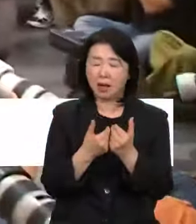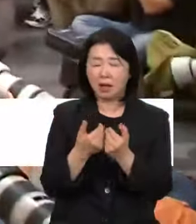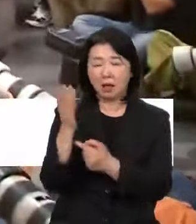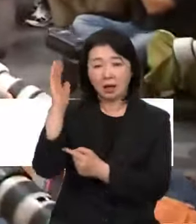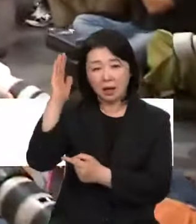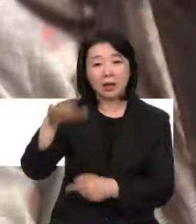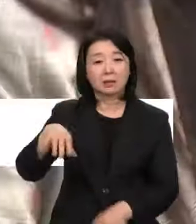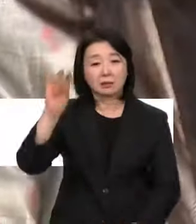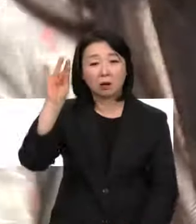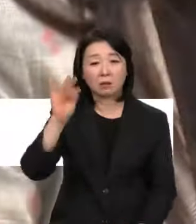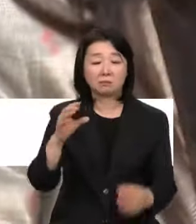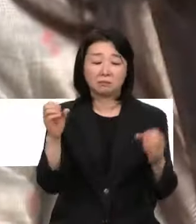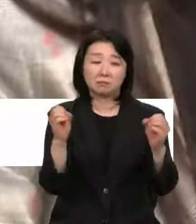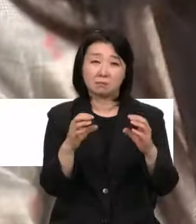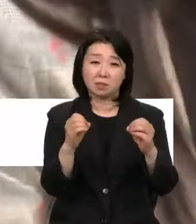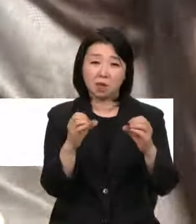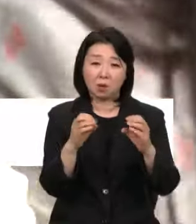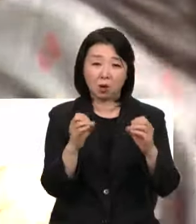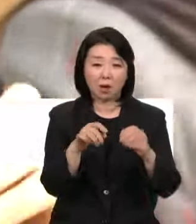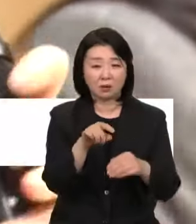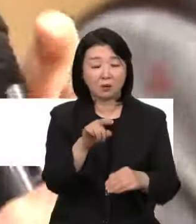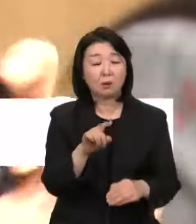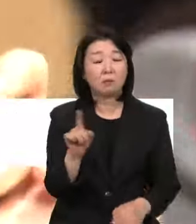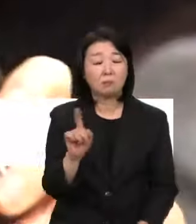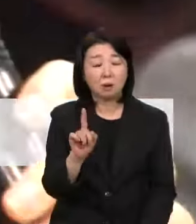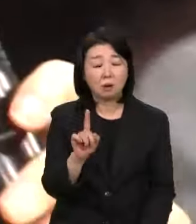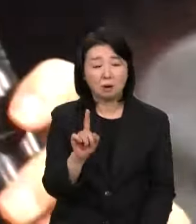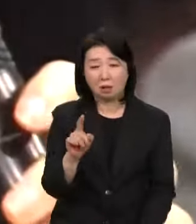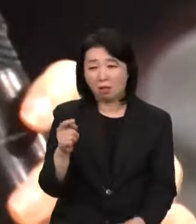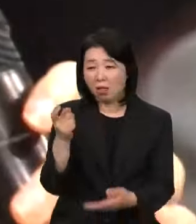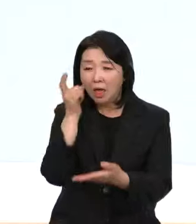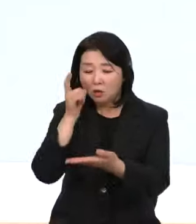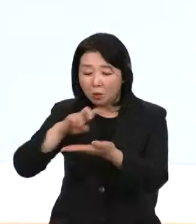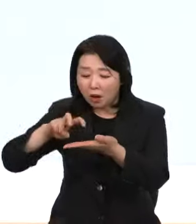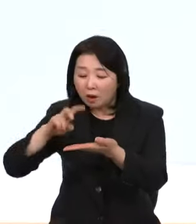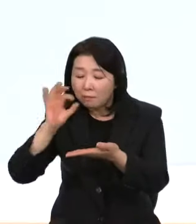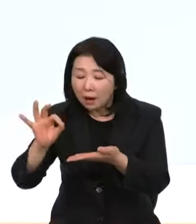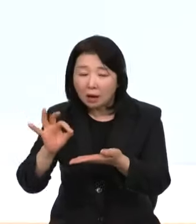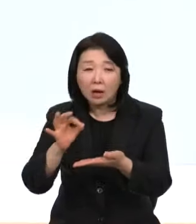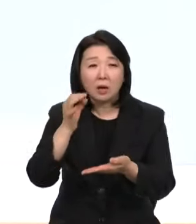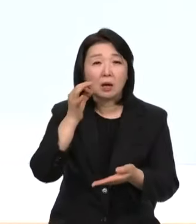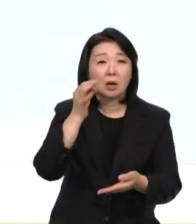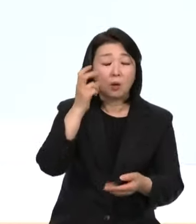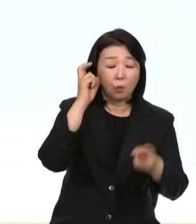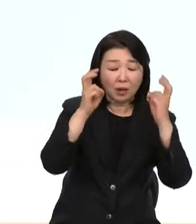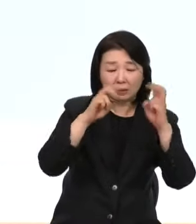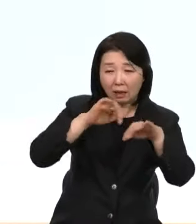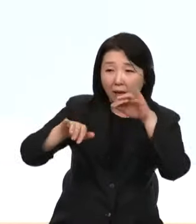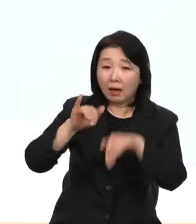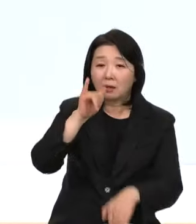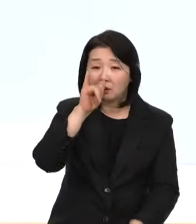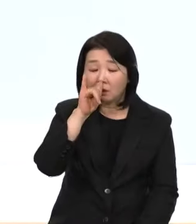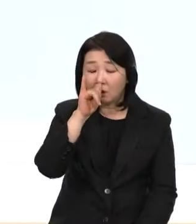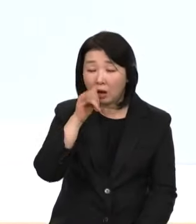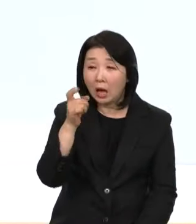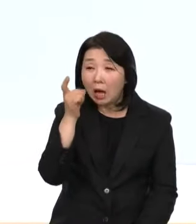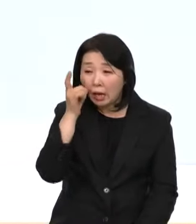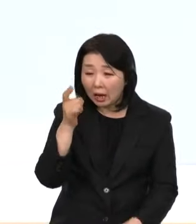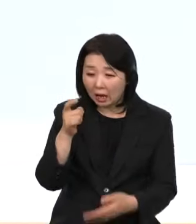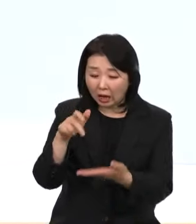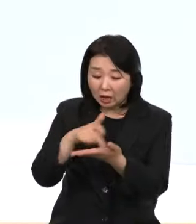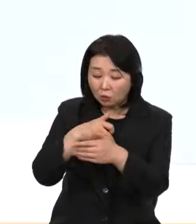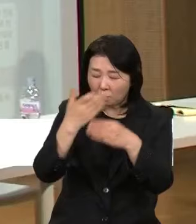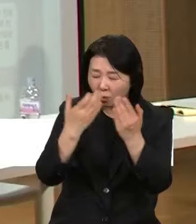처음인데 먼저 대화 포렌식 자체가 회사의 사찰이라고 강조했습니다. 카톡까지 막 다 사찰해서